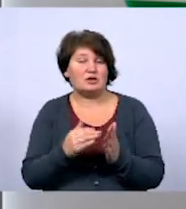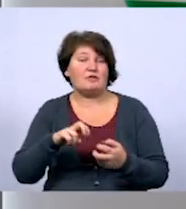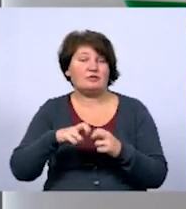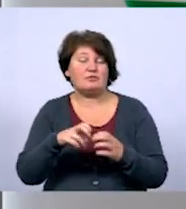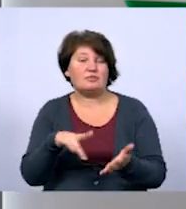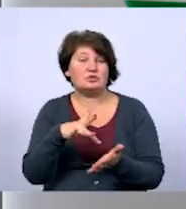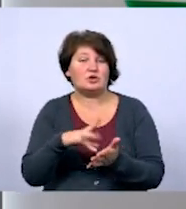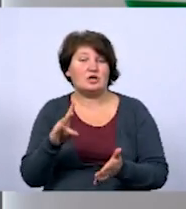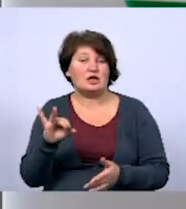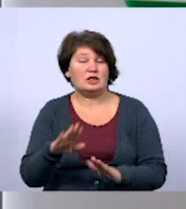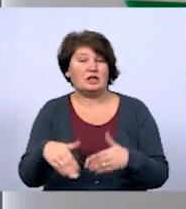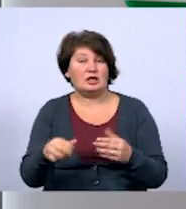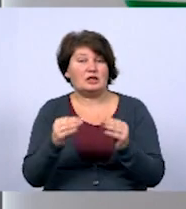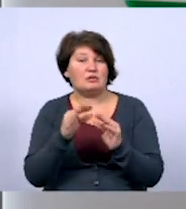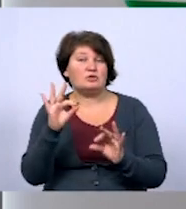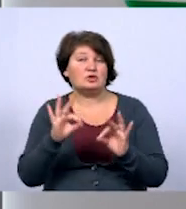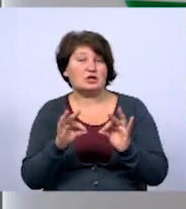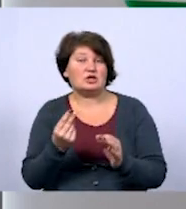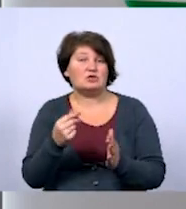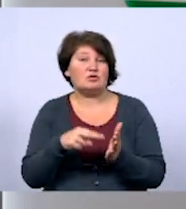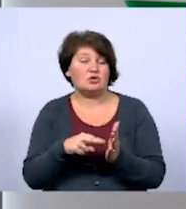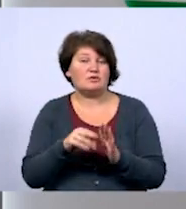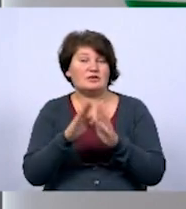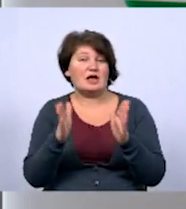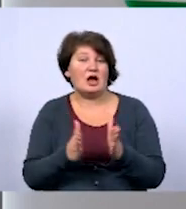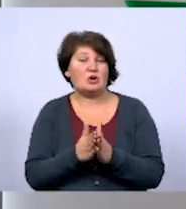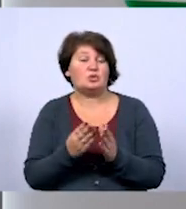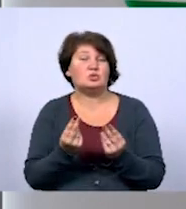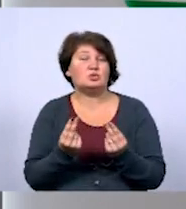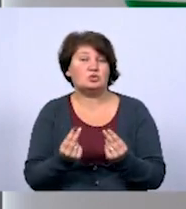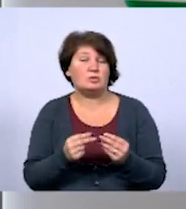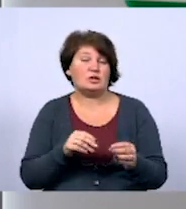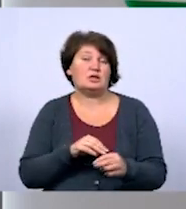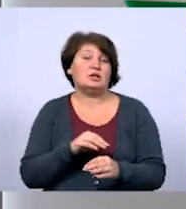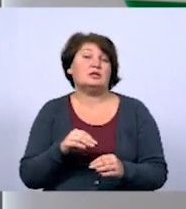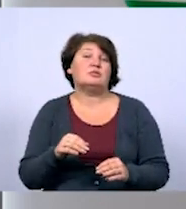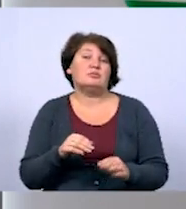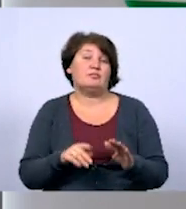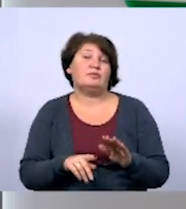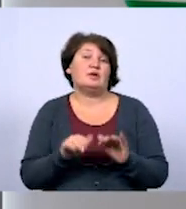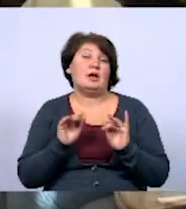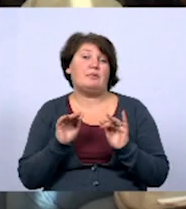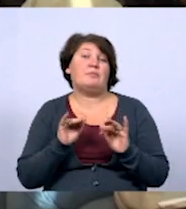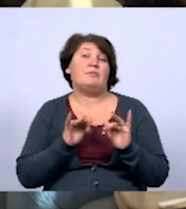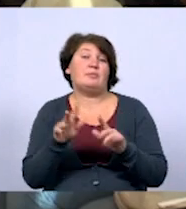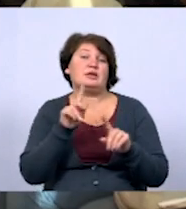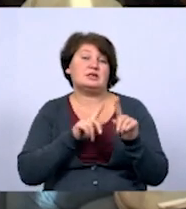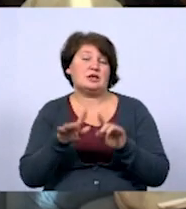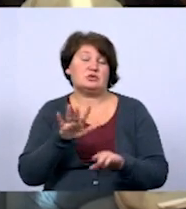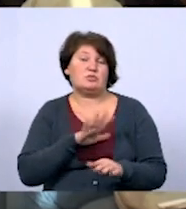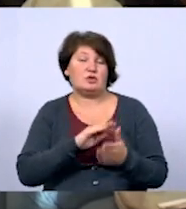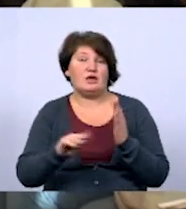надає 10% коштів від загальної суми. На презентації проєкту була Оксана Василик. Любов